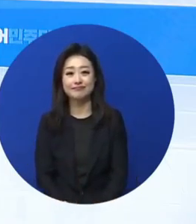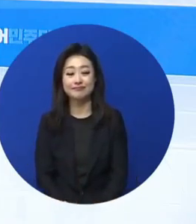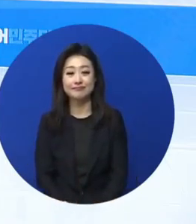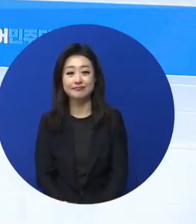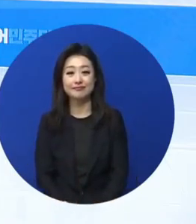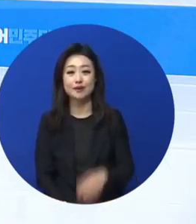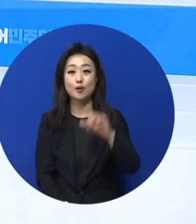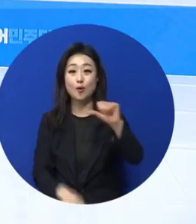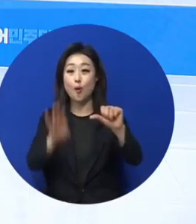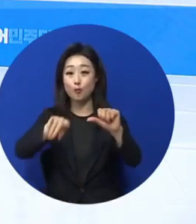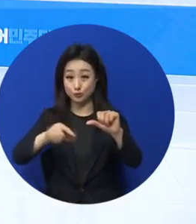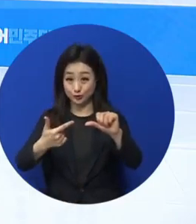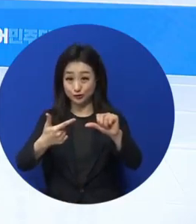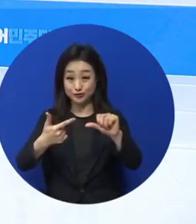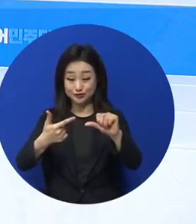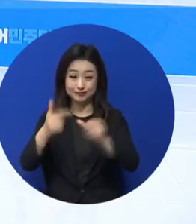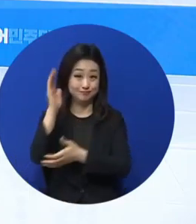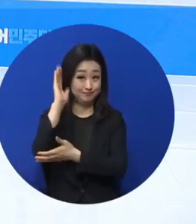시간은 5분인데요.